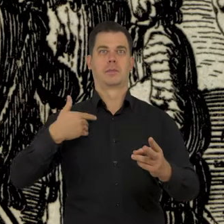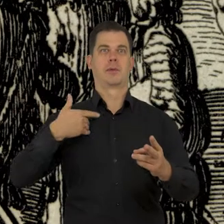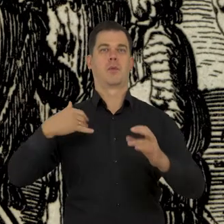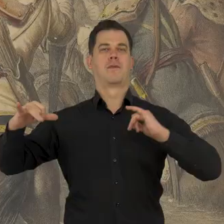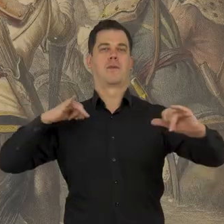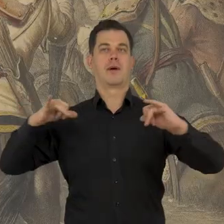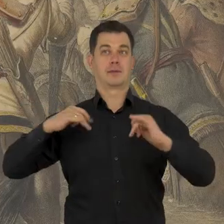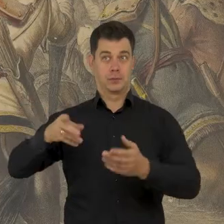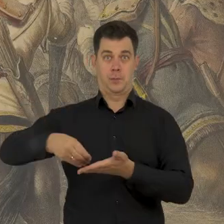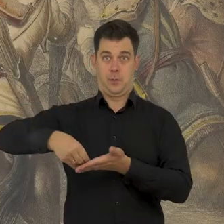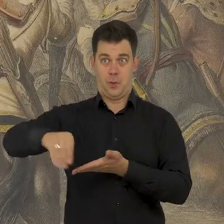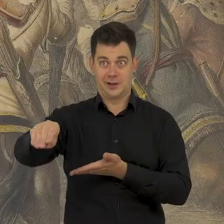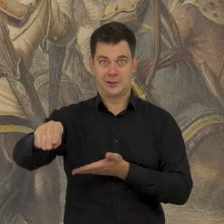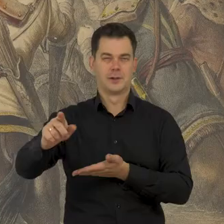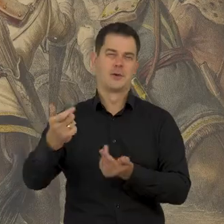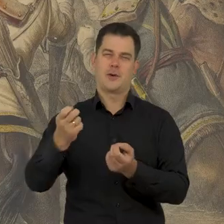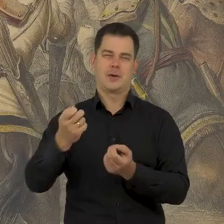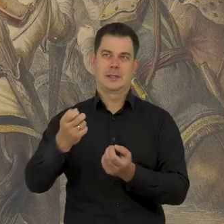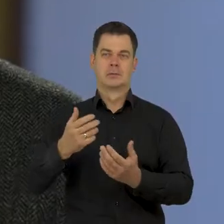żołnierze, którym wypłacono ten żołd,